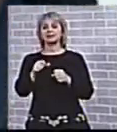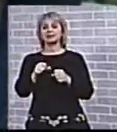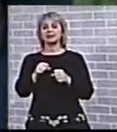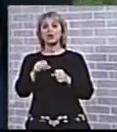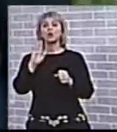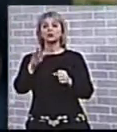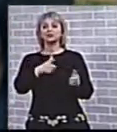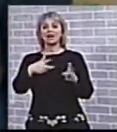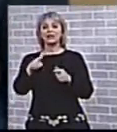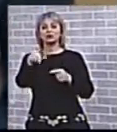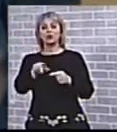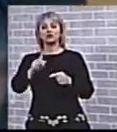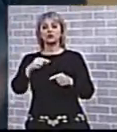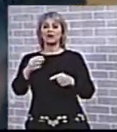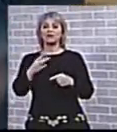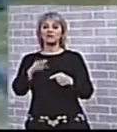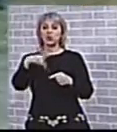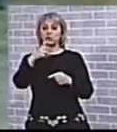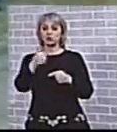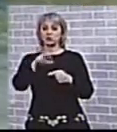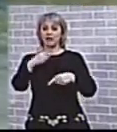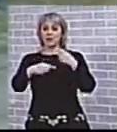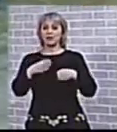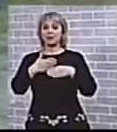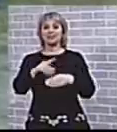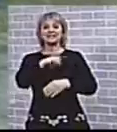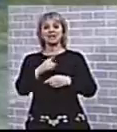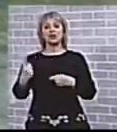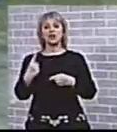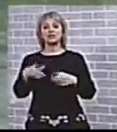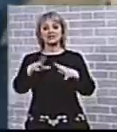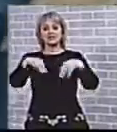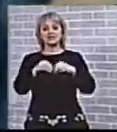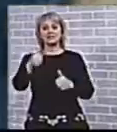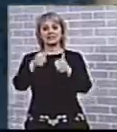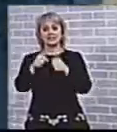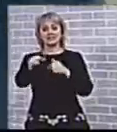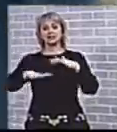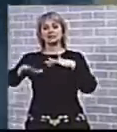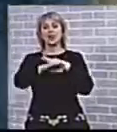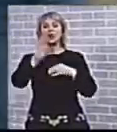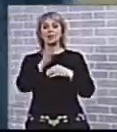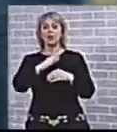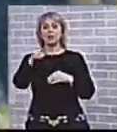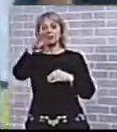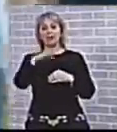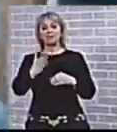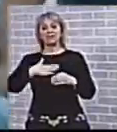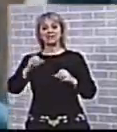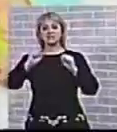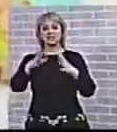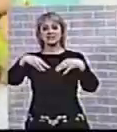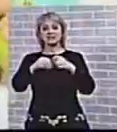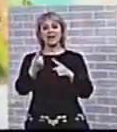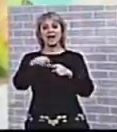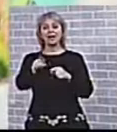дома готовила, мне немножко внучка помогала. В силе и ловкости целыми семьями состязаются на площадке «Мама, папа, я, спортивная семья». А